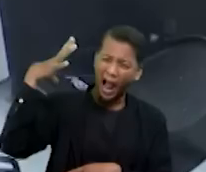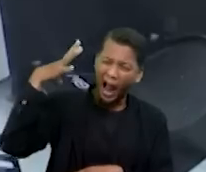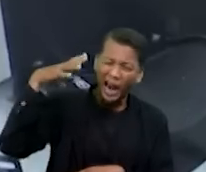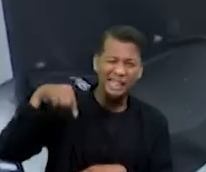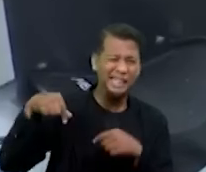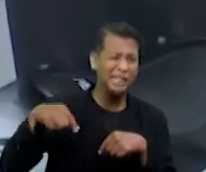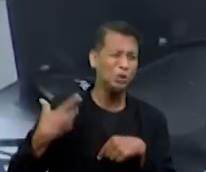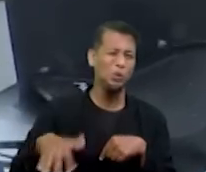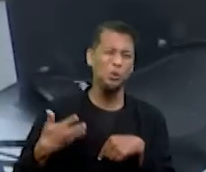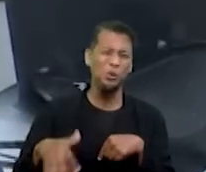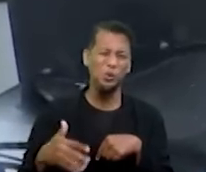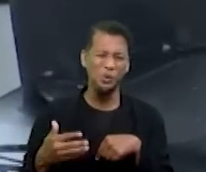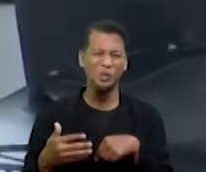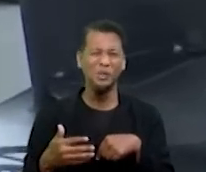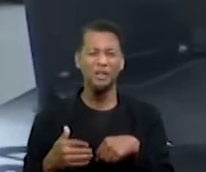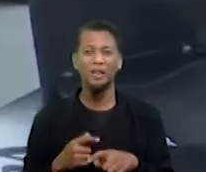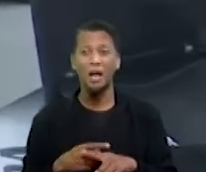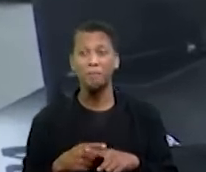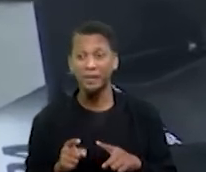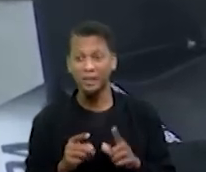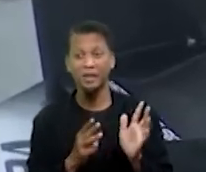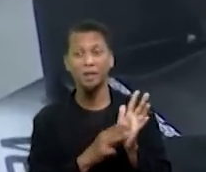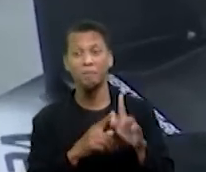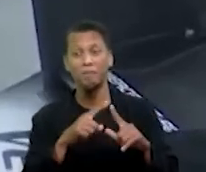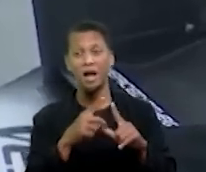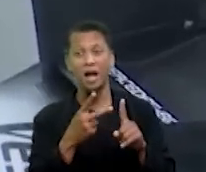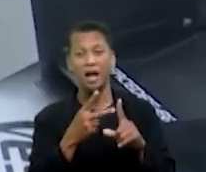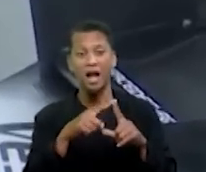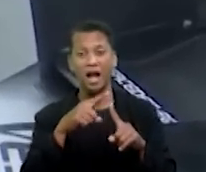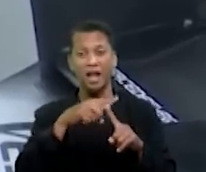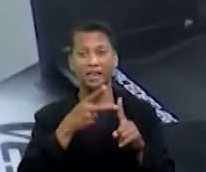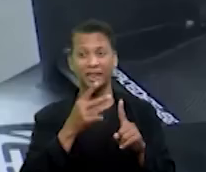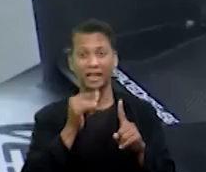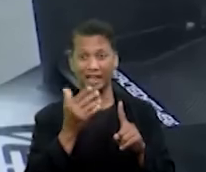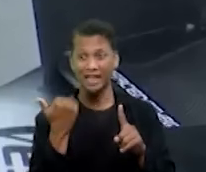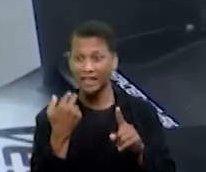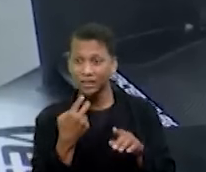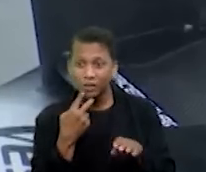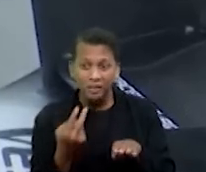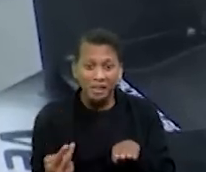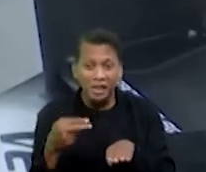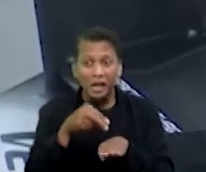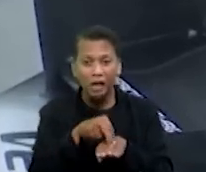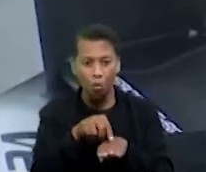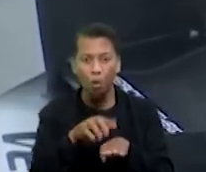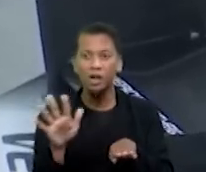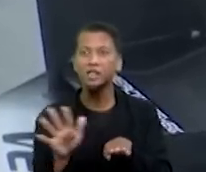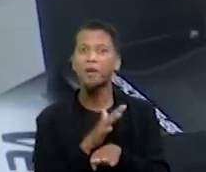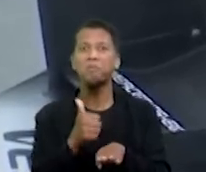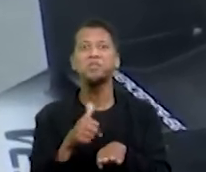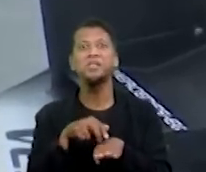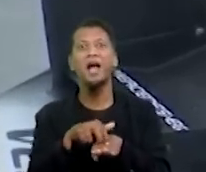perkara mudah. Namun rekan kami Mahathir Muhammad berkesempatan untuk naik mobil listrik dan merasakan langsung seperti apa